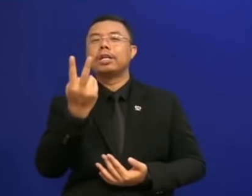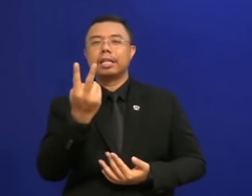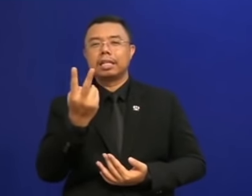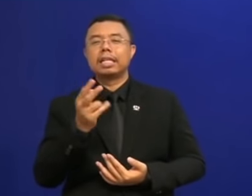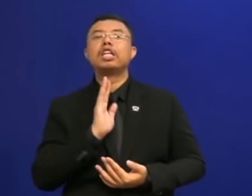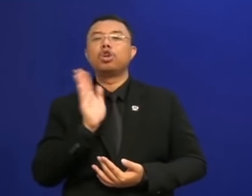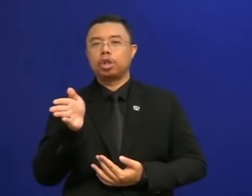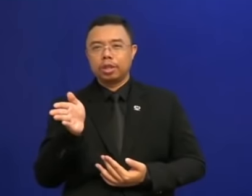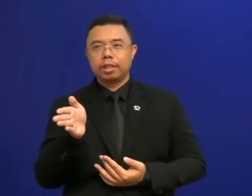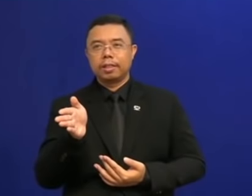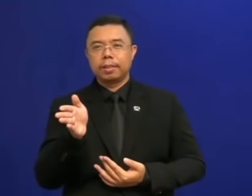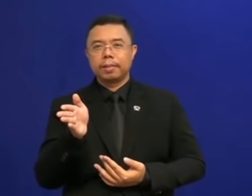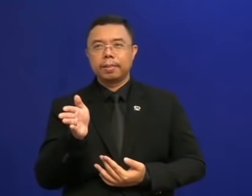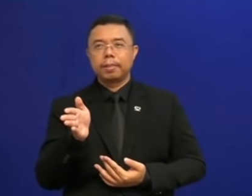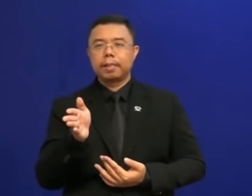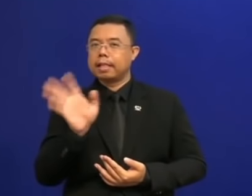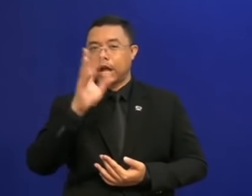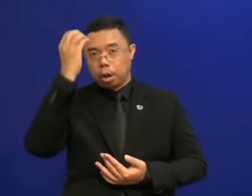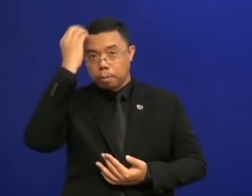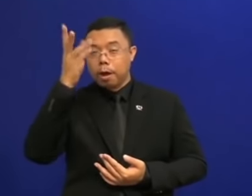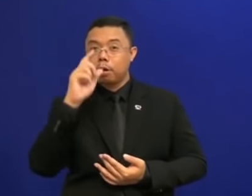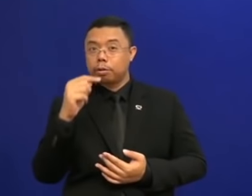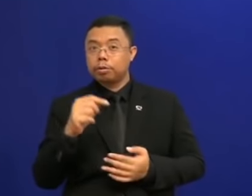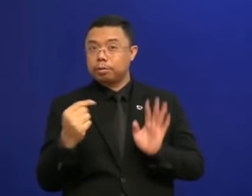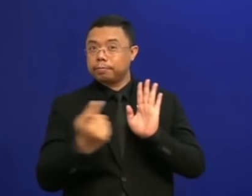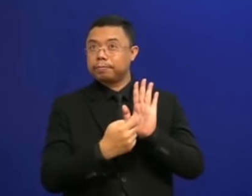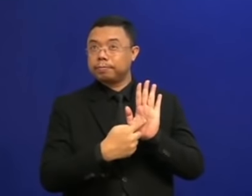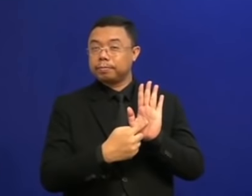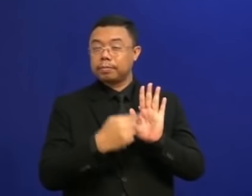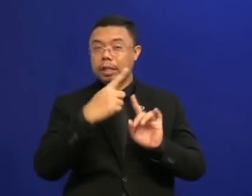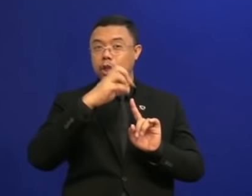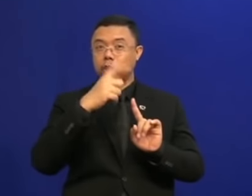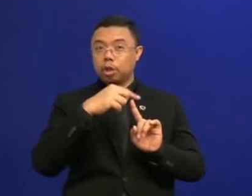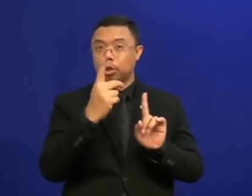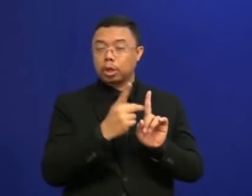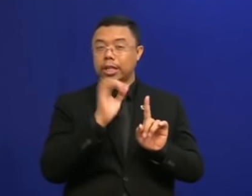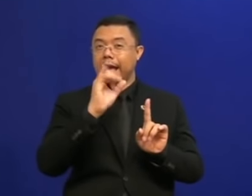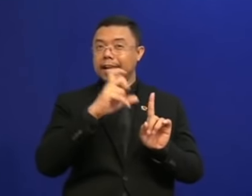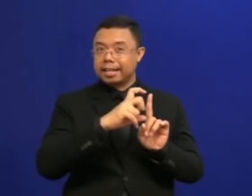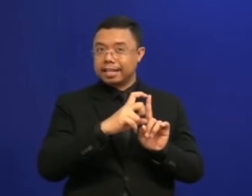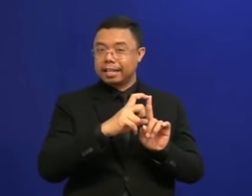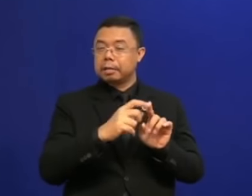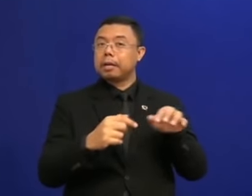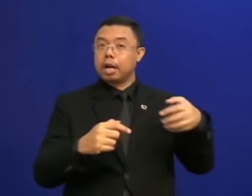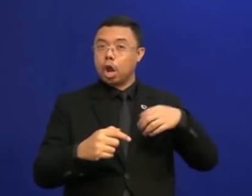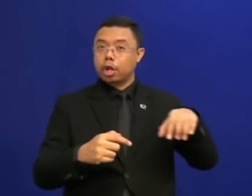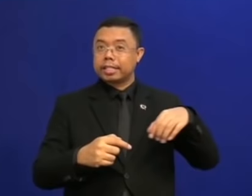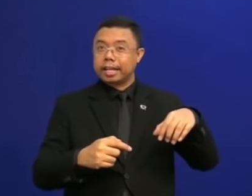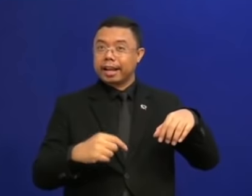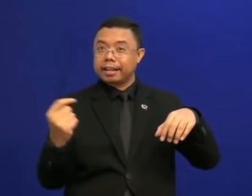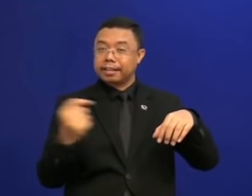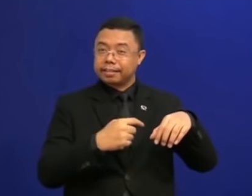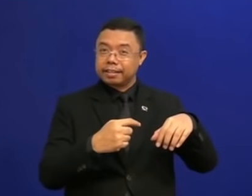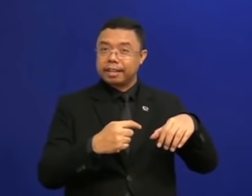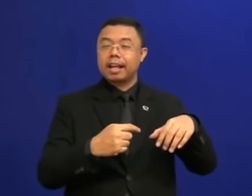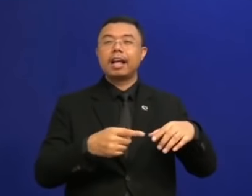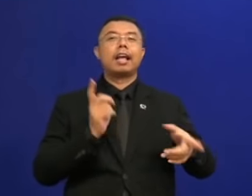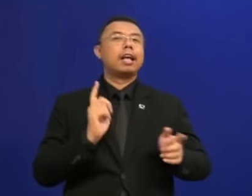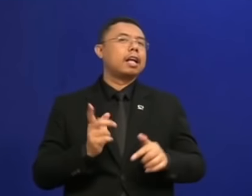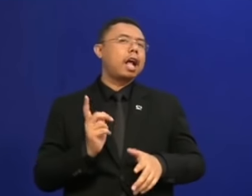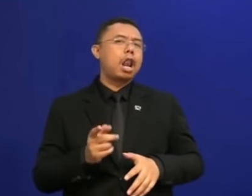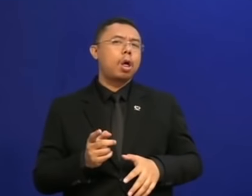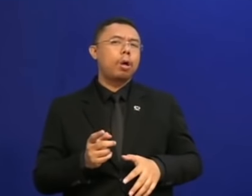serta. Jangan lupa mensubscribe Truth ID, menekan gambar loncengnya, lalu